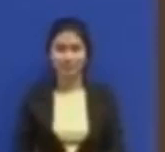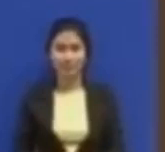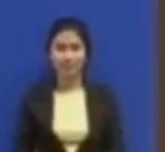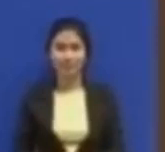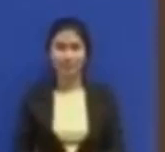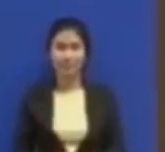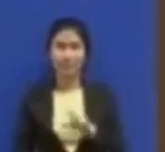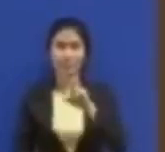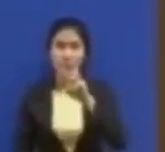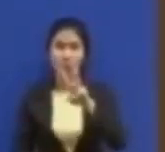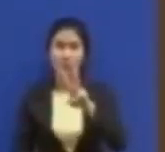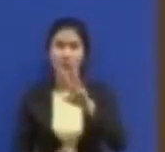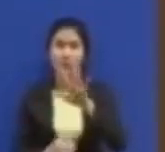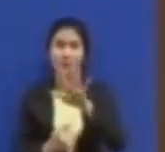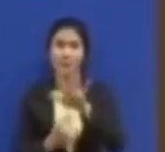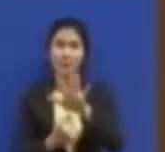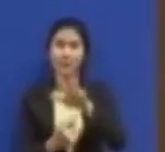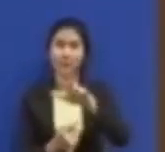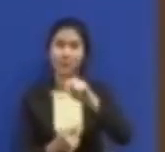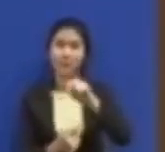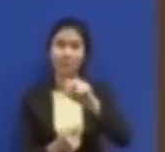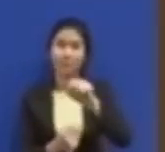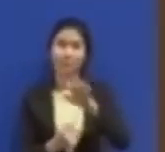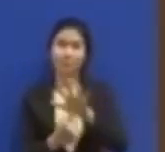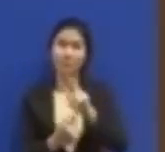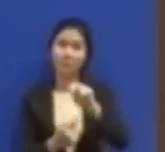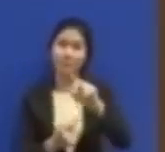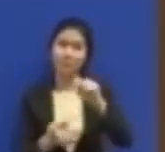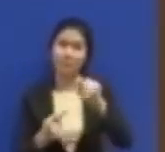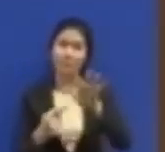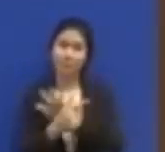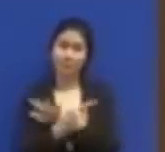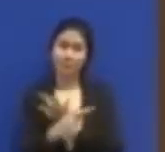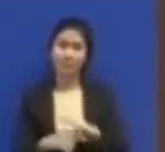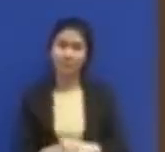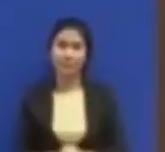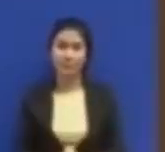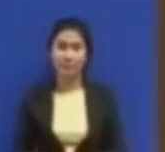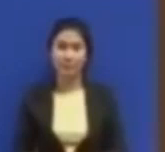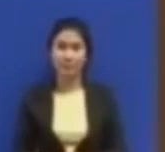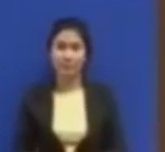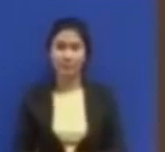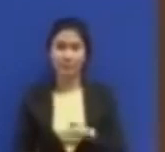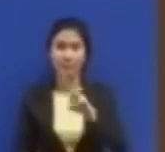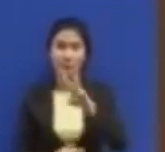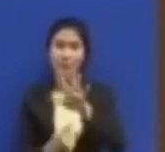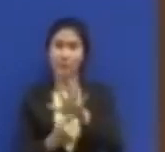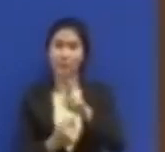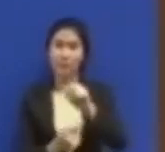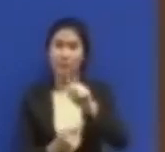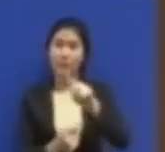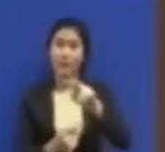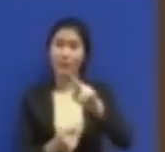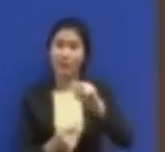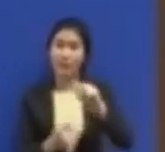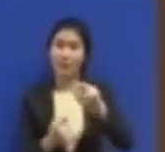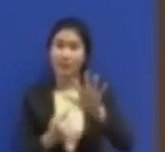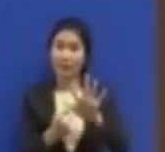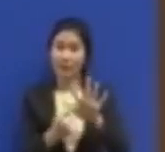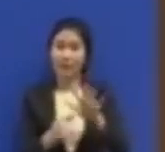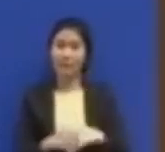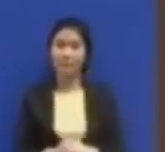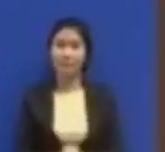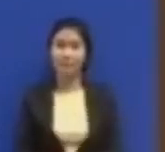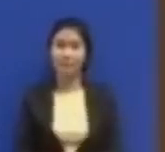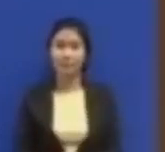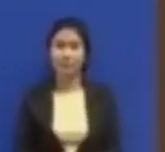สันต์สุริยมงคล158พลเอกวัฒนาสรรพาณิชย์159น